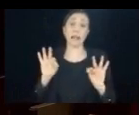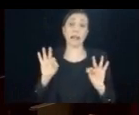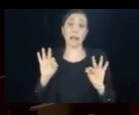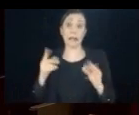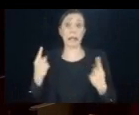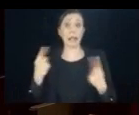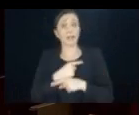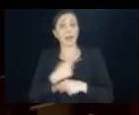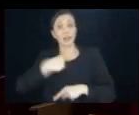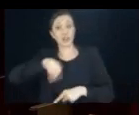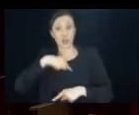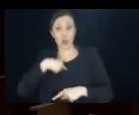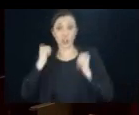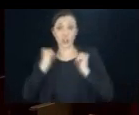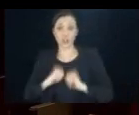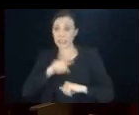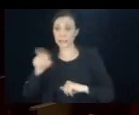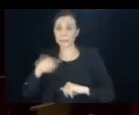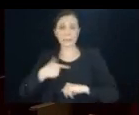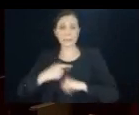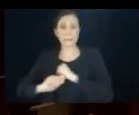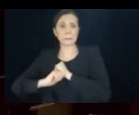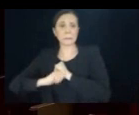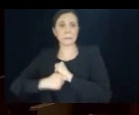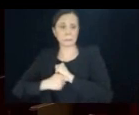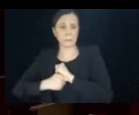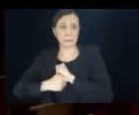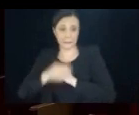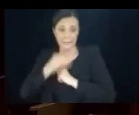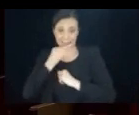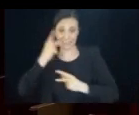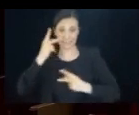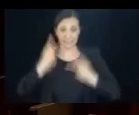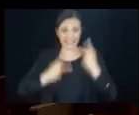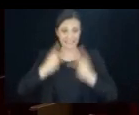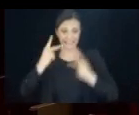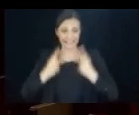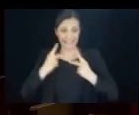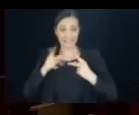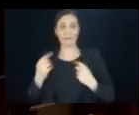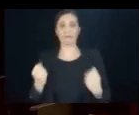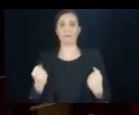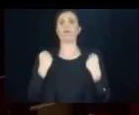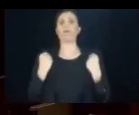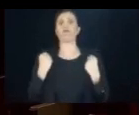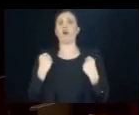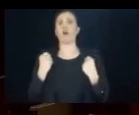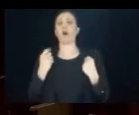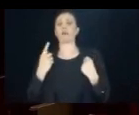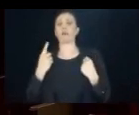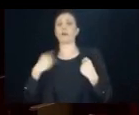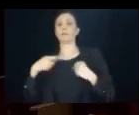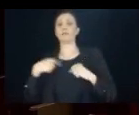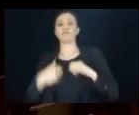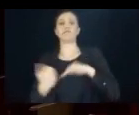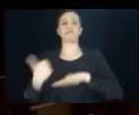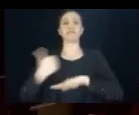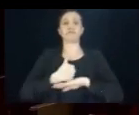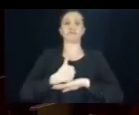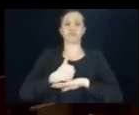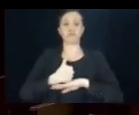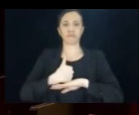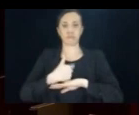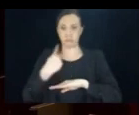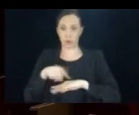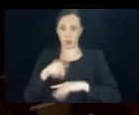chiesto di rispettare in modo impietoso. Insomma, un'amministrazione che fa la forte con i deboli o con le persone normali è debole